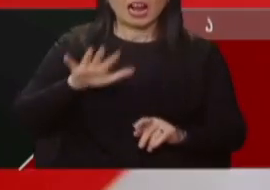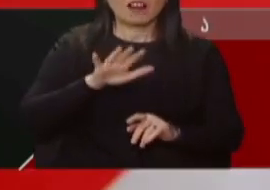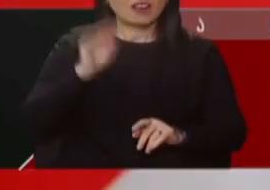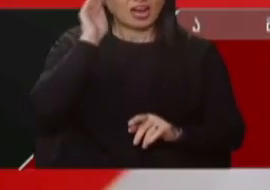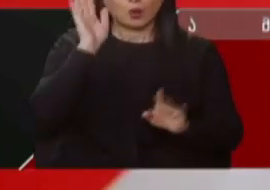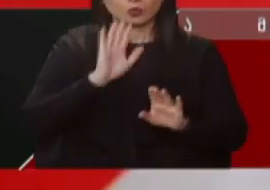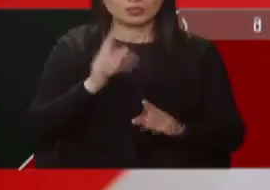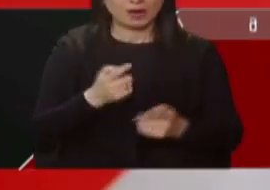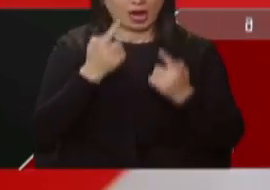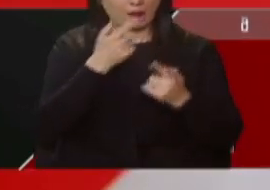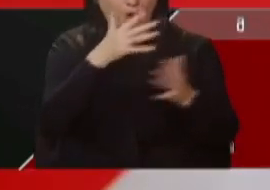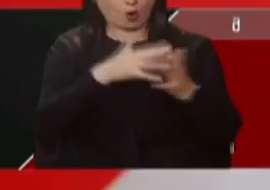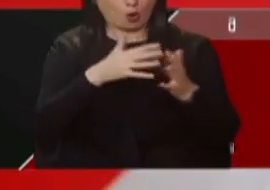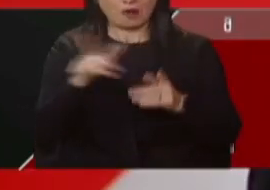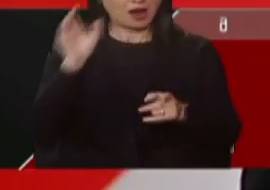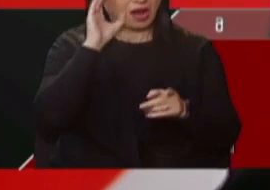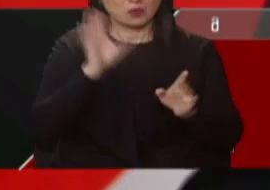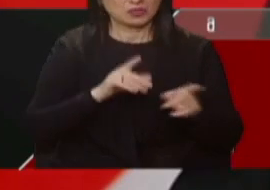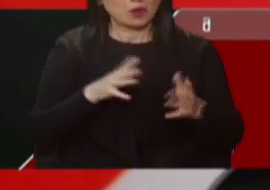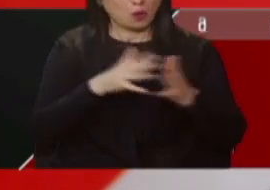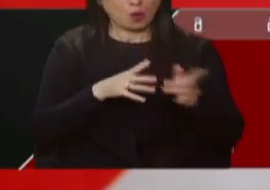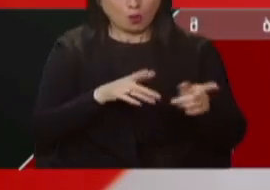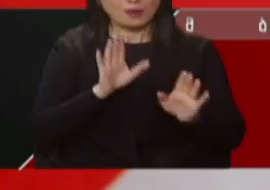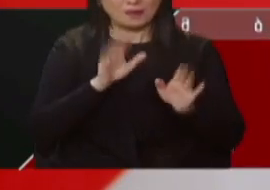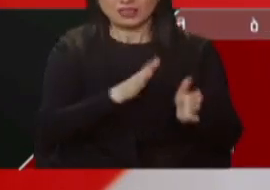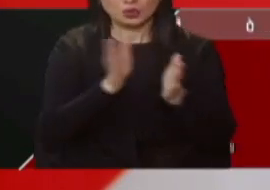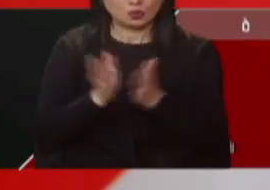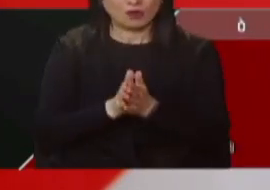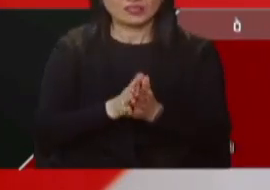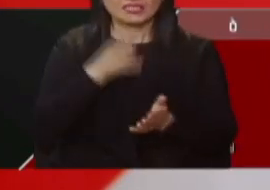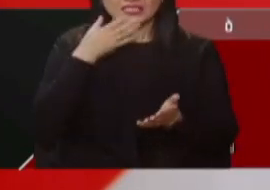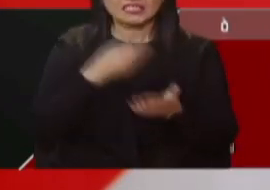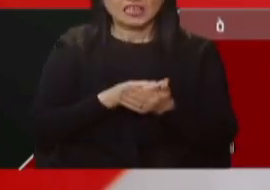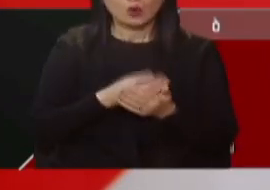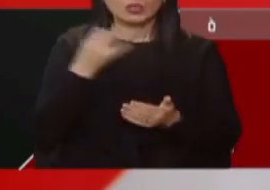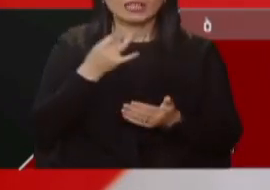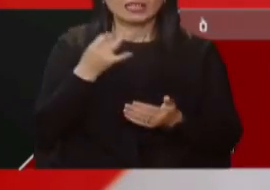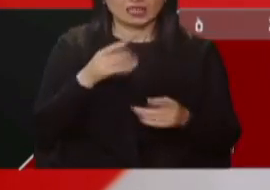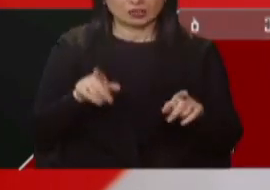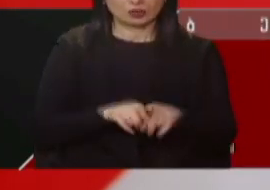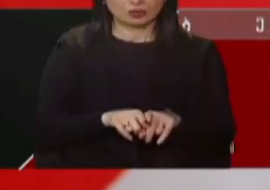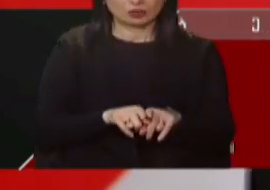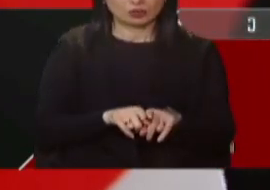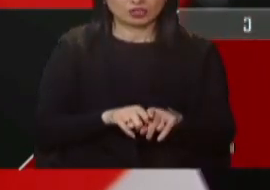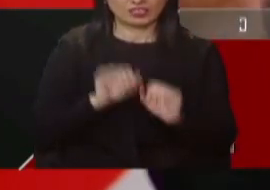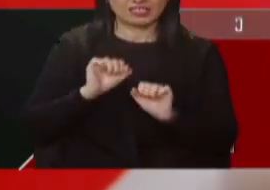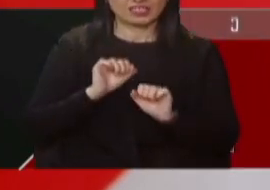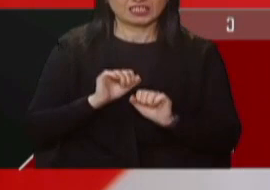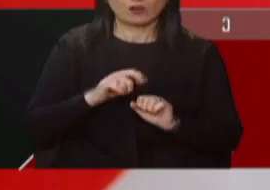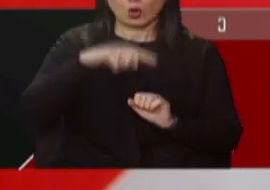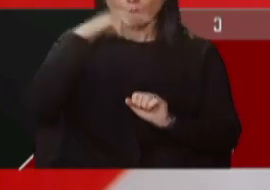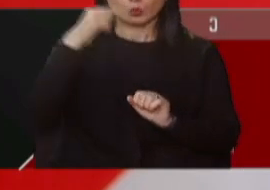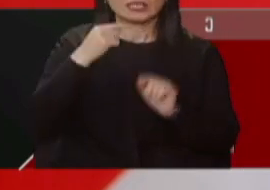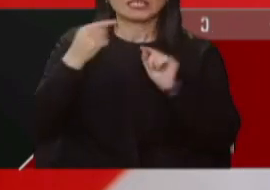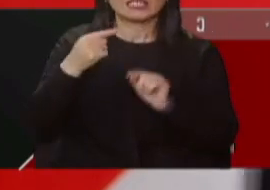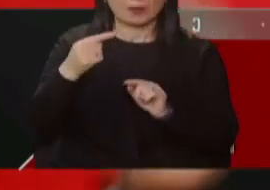უსმენენ, რომელიც ამხელა საომარ მოქმედებებშია ჩართული და საკუთარ ასე ვთქვათ ინტერესებს იცავს რუსეთის